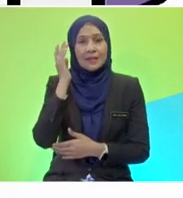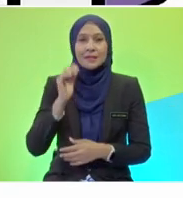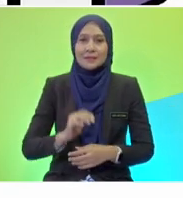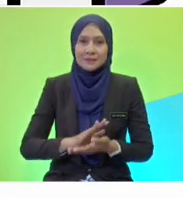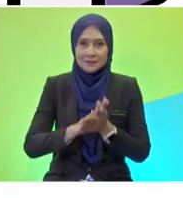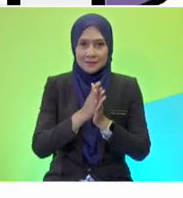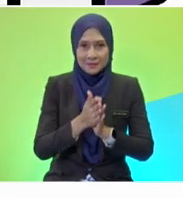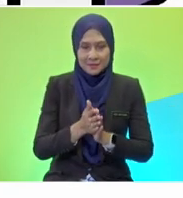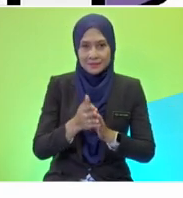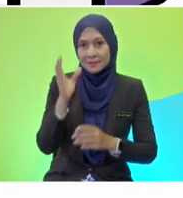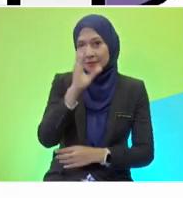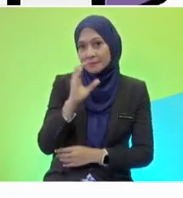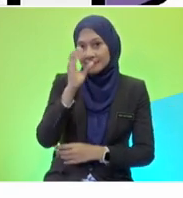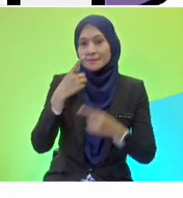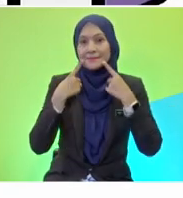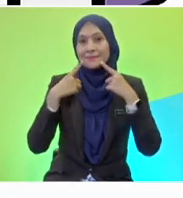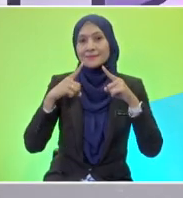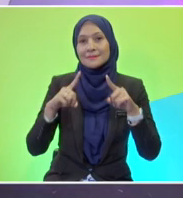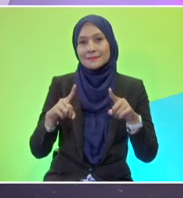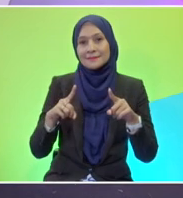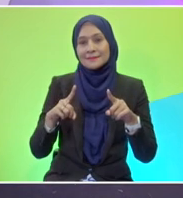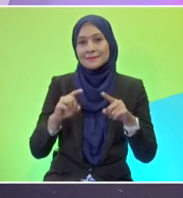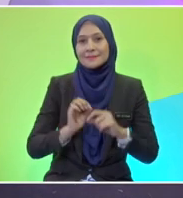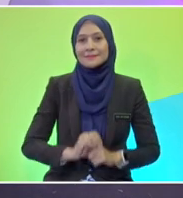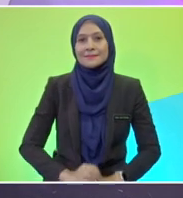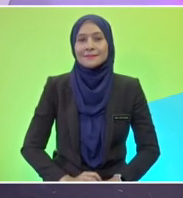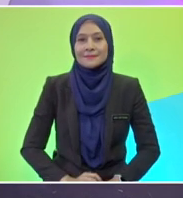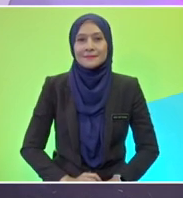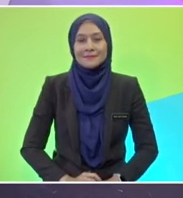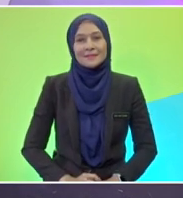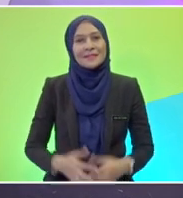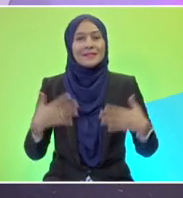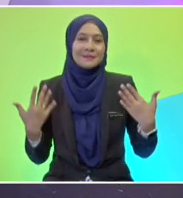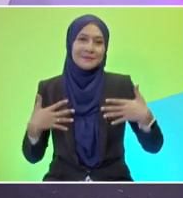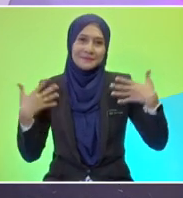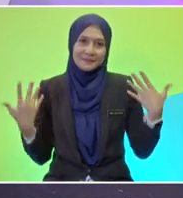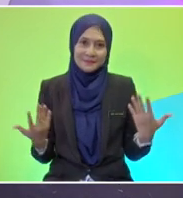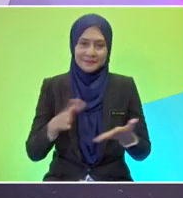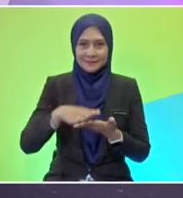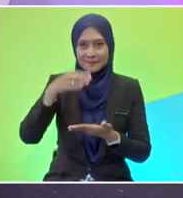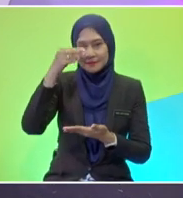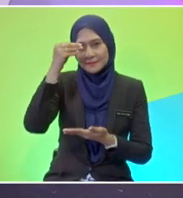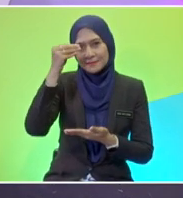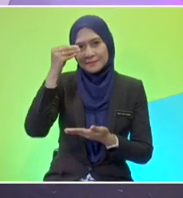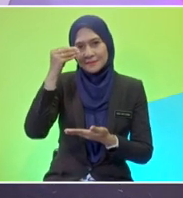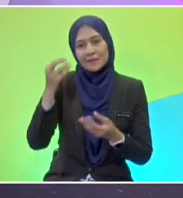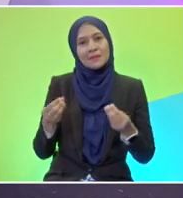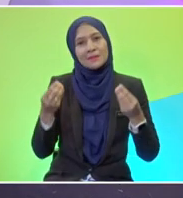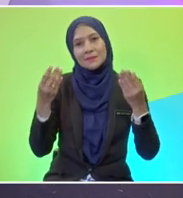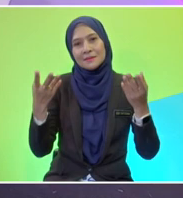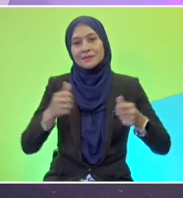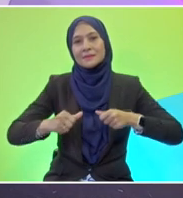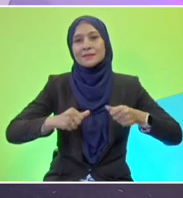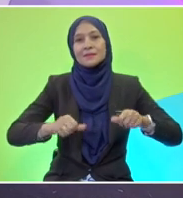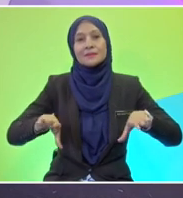kita cari jawapan. Jawapan dia. Baiklah, cikgu. Wah, seronoknya Kak Syafiqah nak belajar. Pasti banyak lagi aktiviti yang kita nak